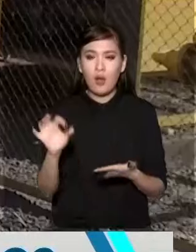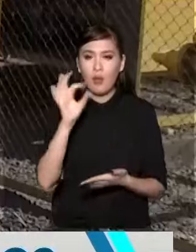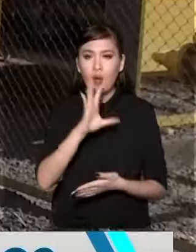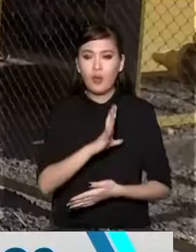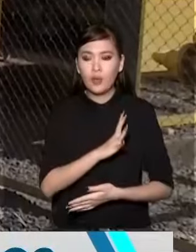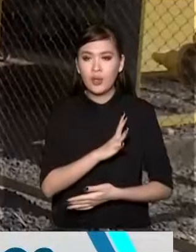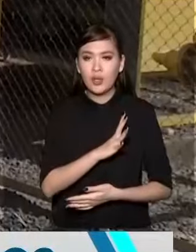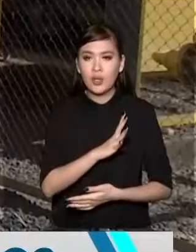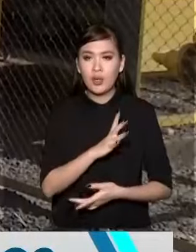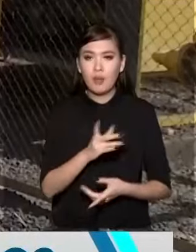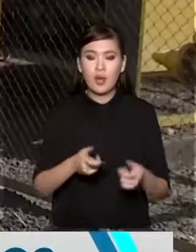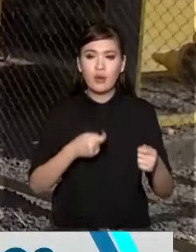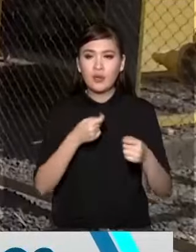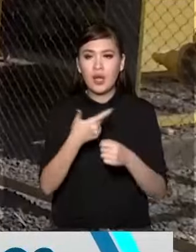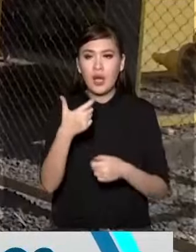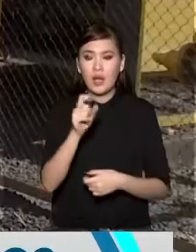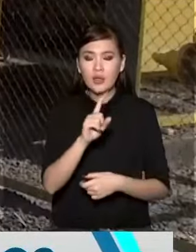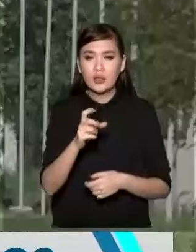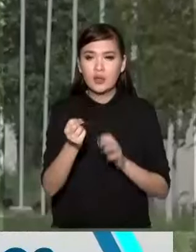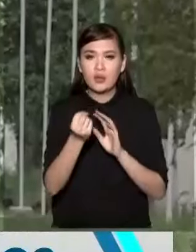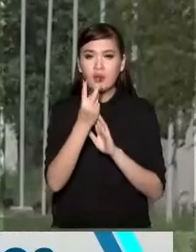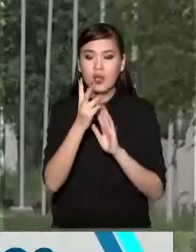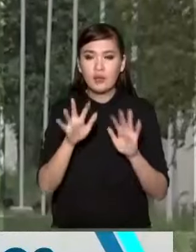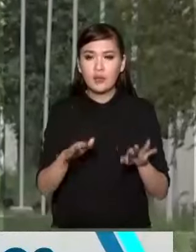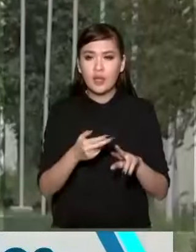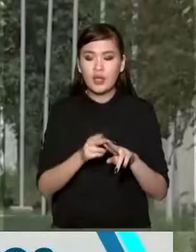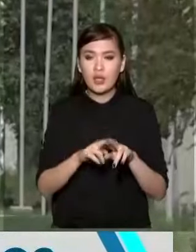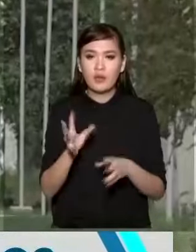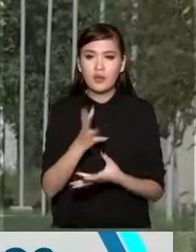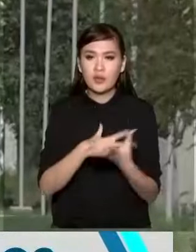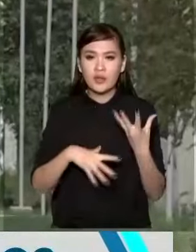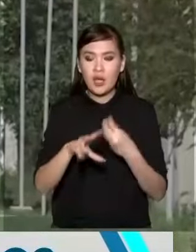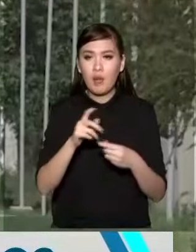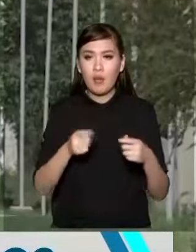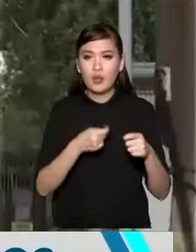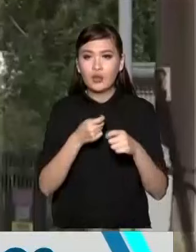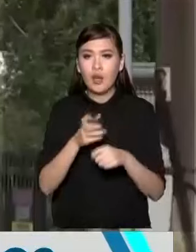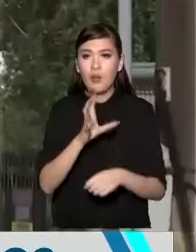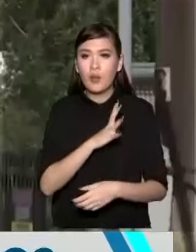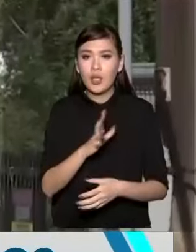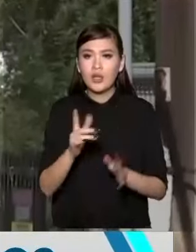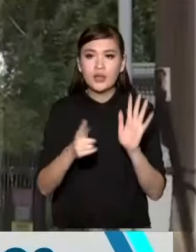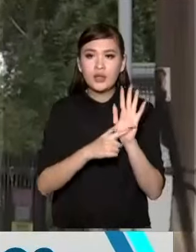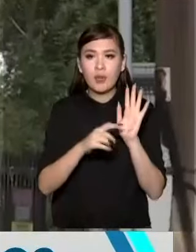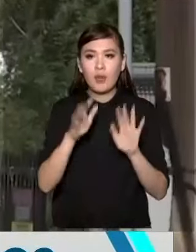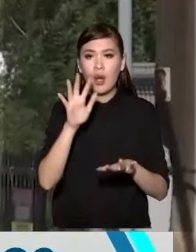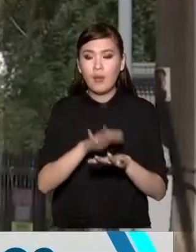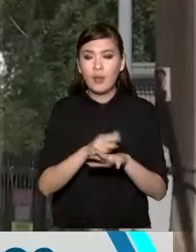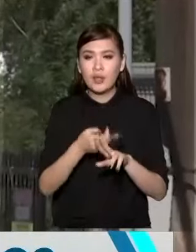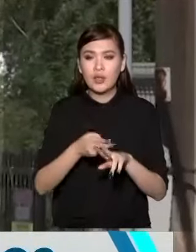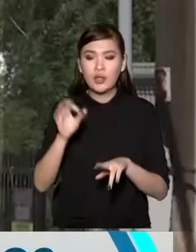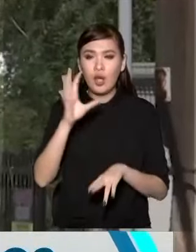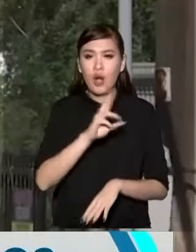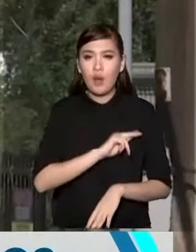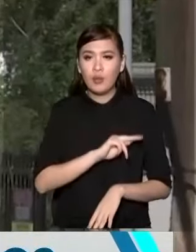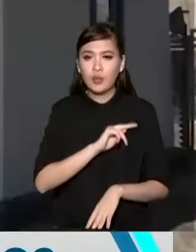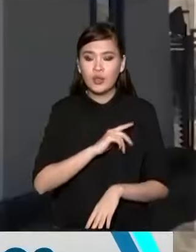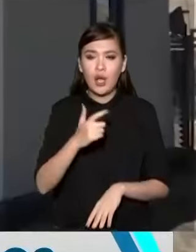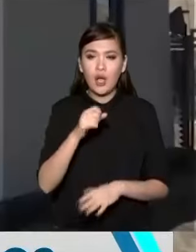подведению газа к 12 населенному пункту. Всего в районе подключением газа занимаются 7 компаний. Работы по